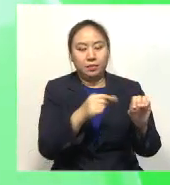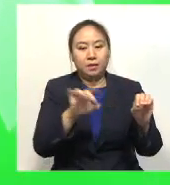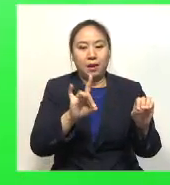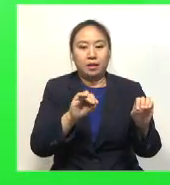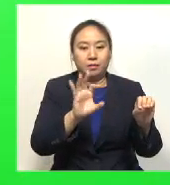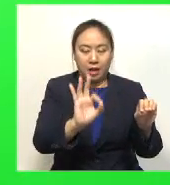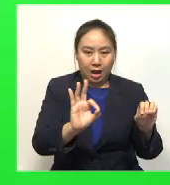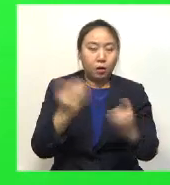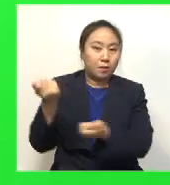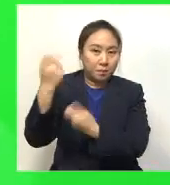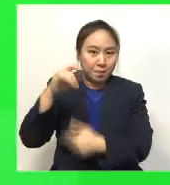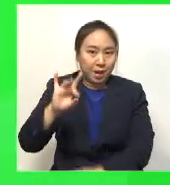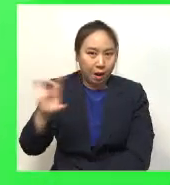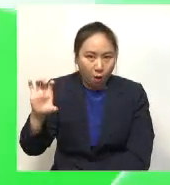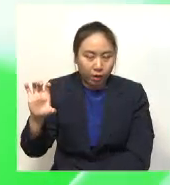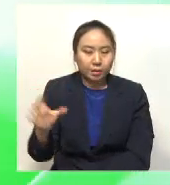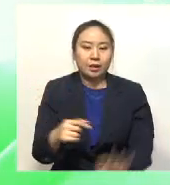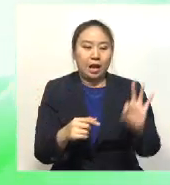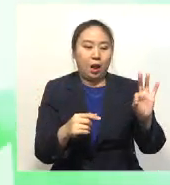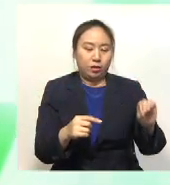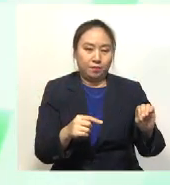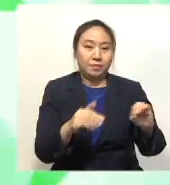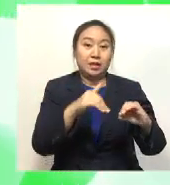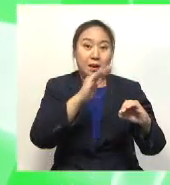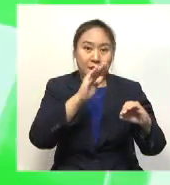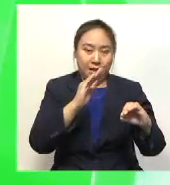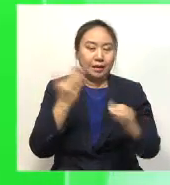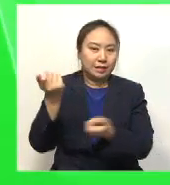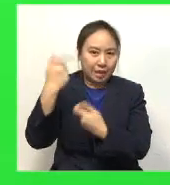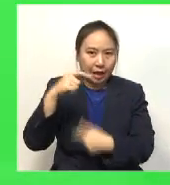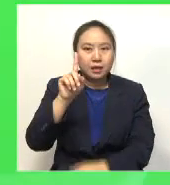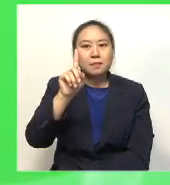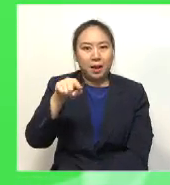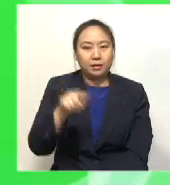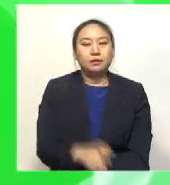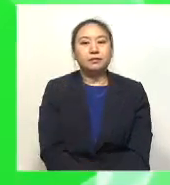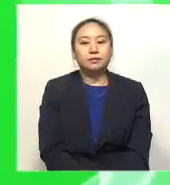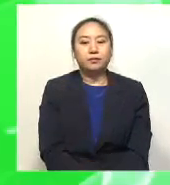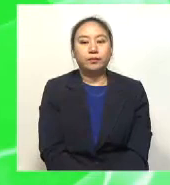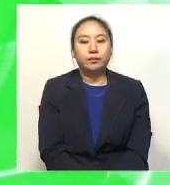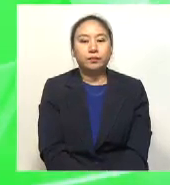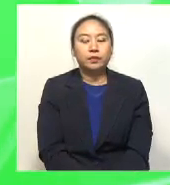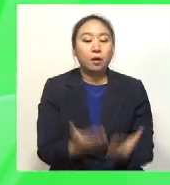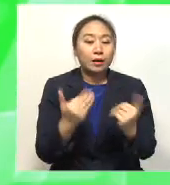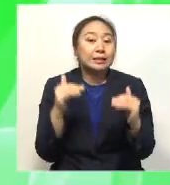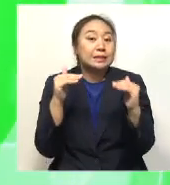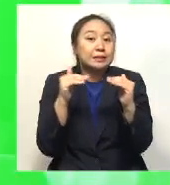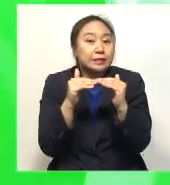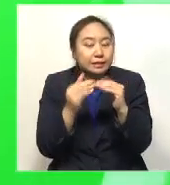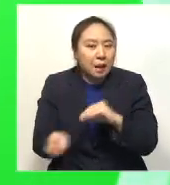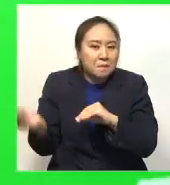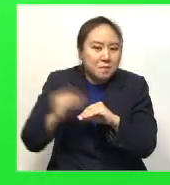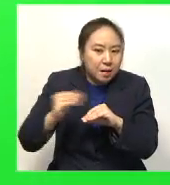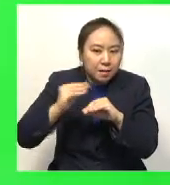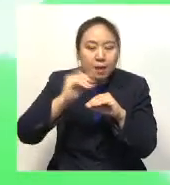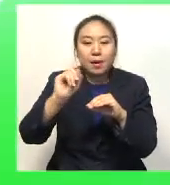ง89ปี800บาทต่อเดือน90ปีขึ้นไป 1,000 บาทต่อเดือนนะคะสำหรับสิทธิประโยชน์เพิ่มเติมตาม